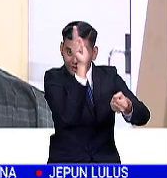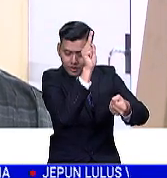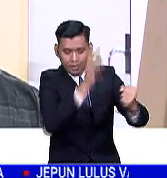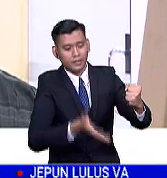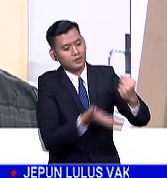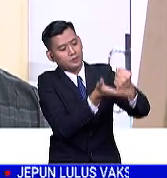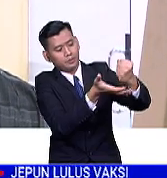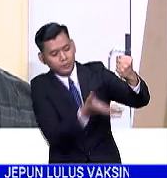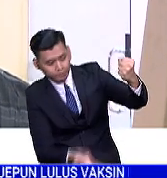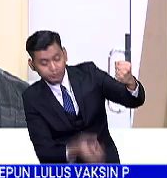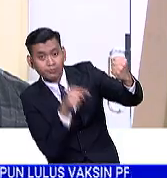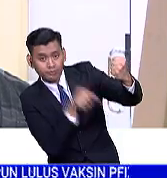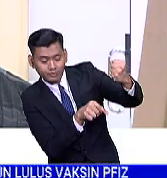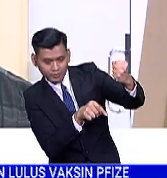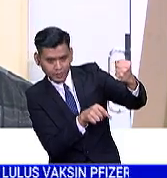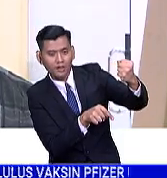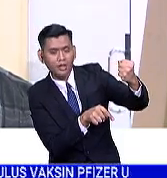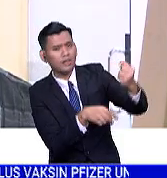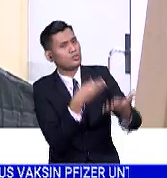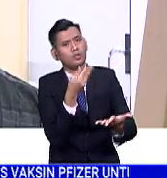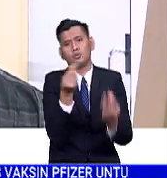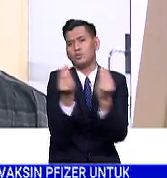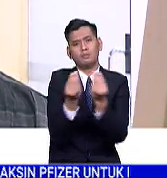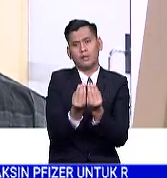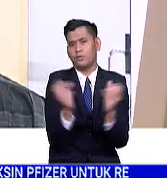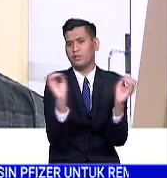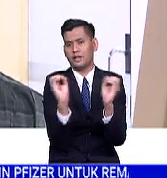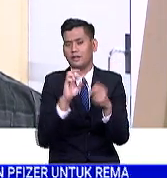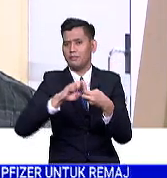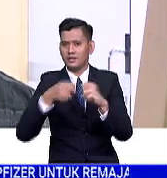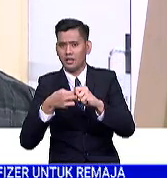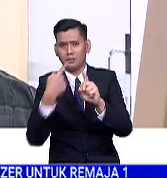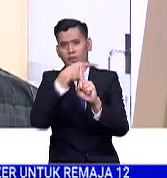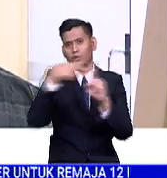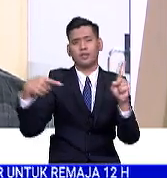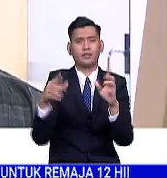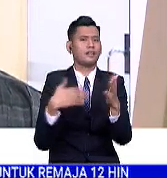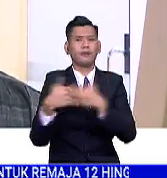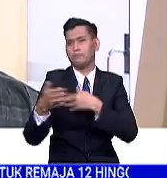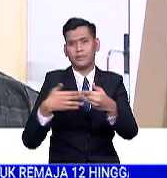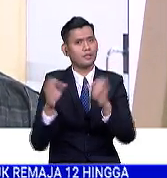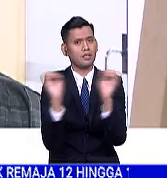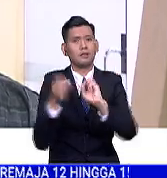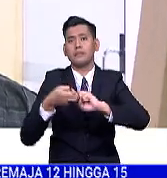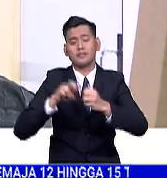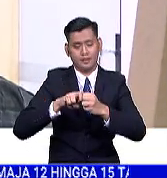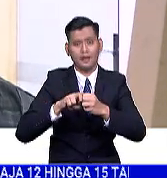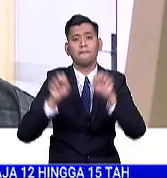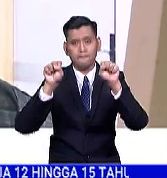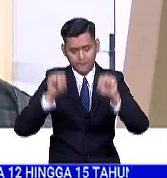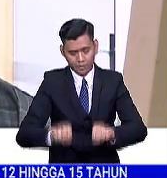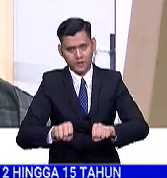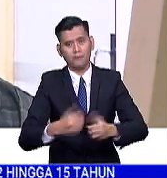jumlah pun saya cecak menjejaskan lah Candi udah potong Yanto dan yang paling penting ini antara